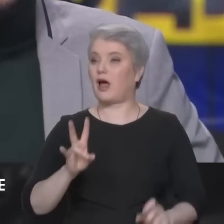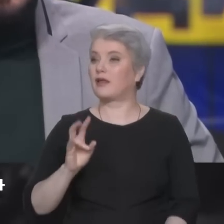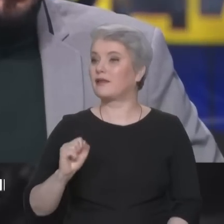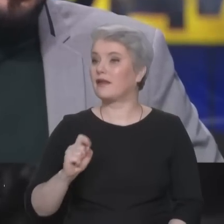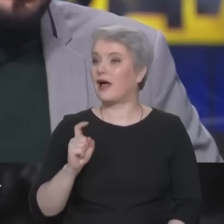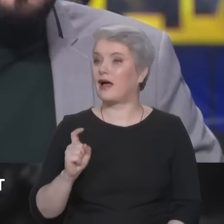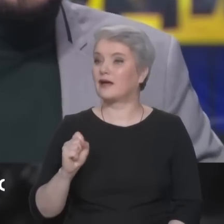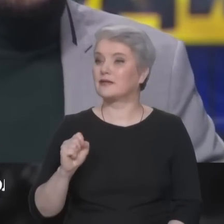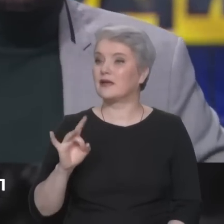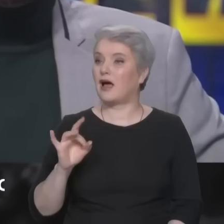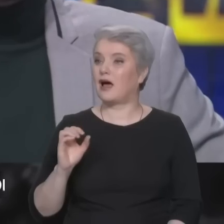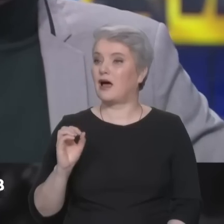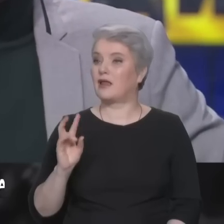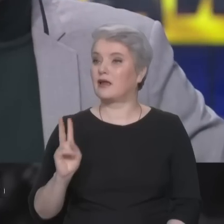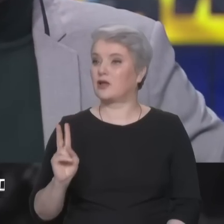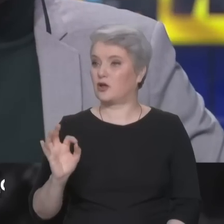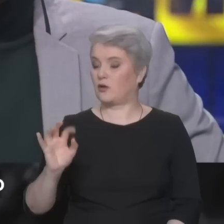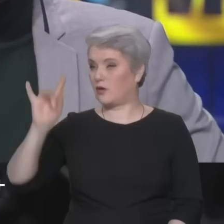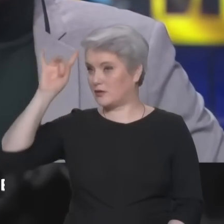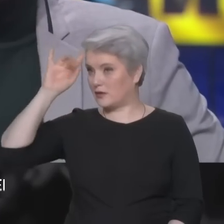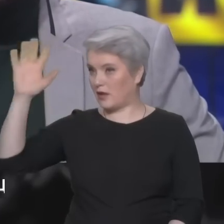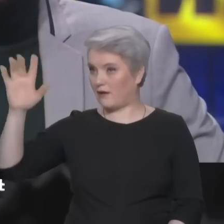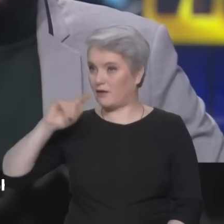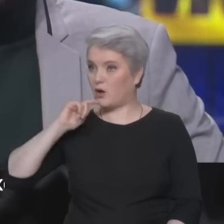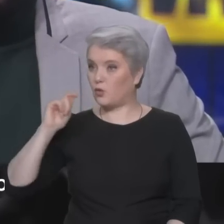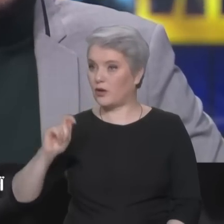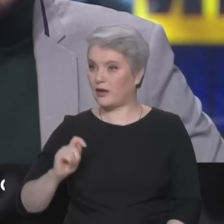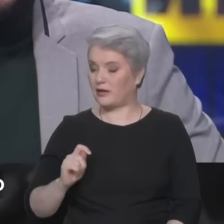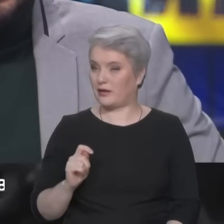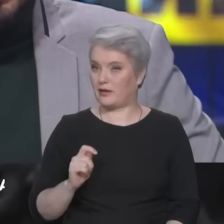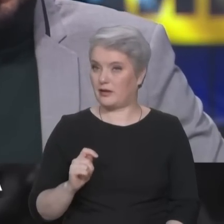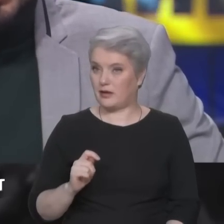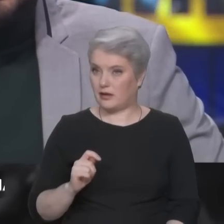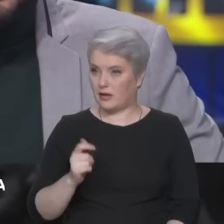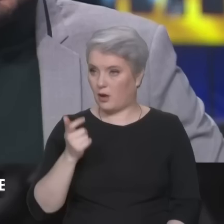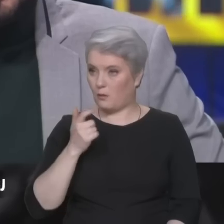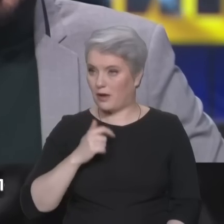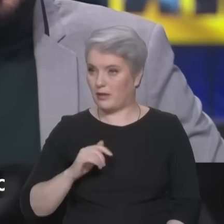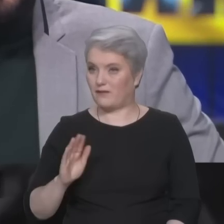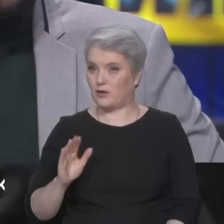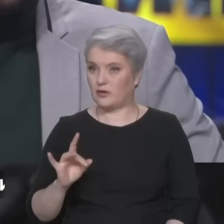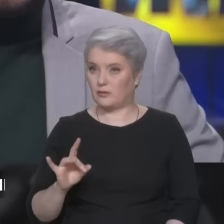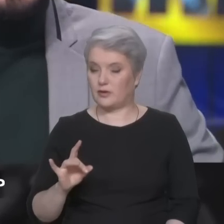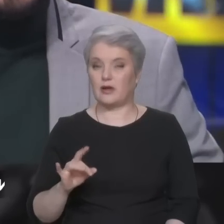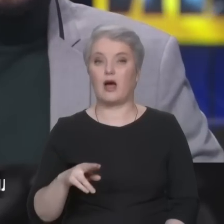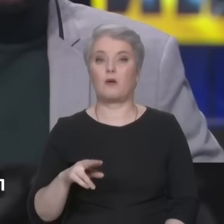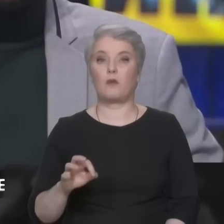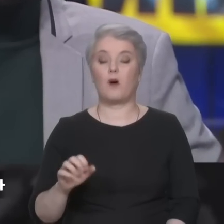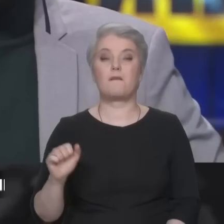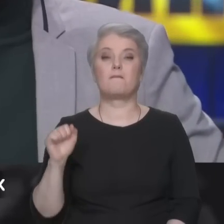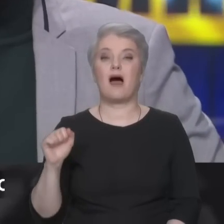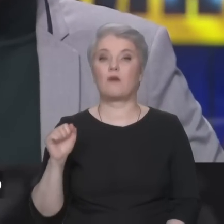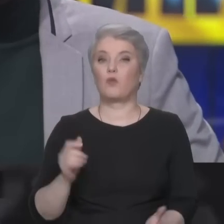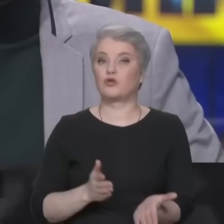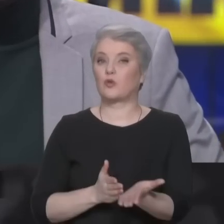Назаренко. Слава Україні, пане Володимире! По бахмутському напрямку, будь ласка, кілька